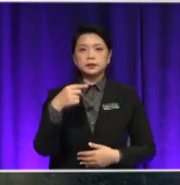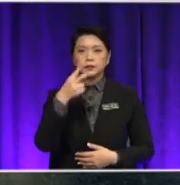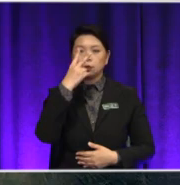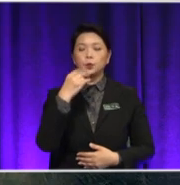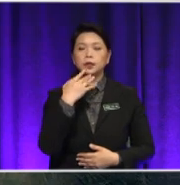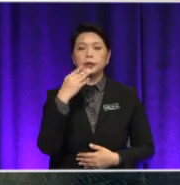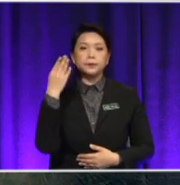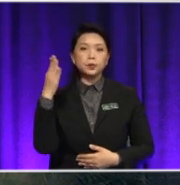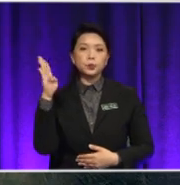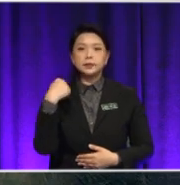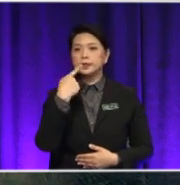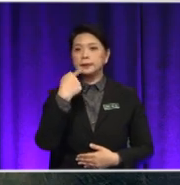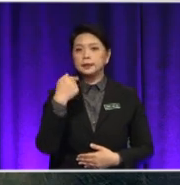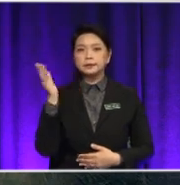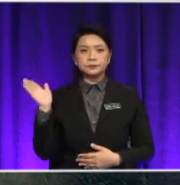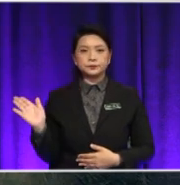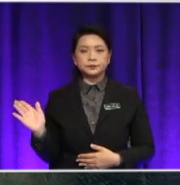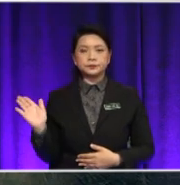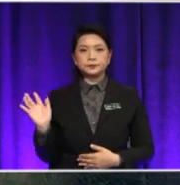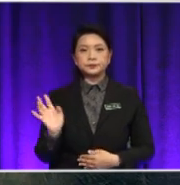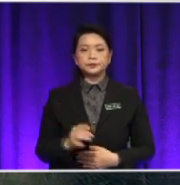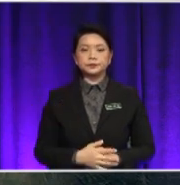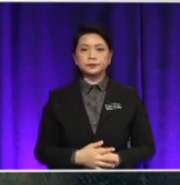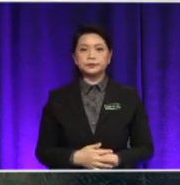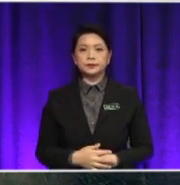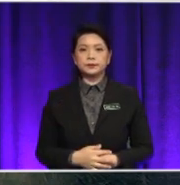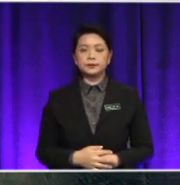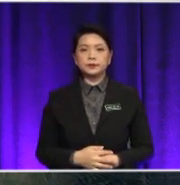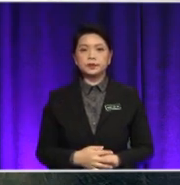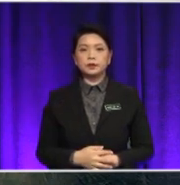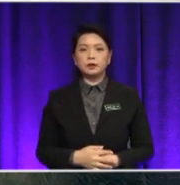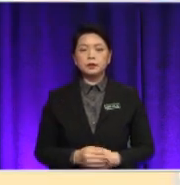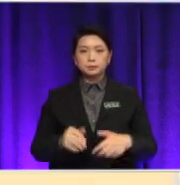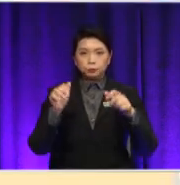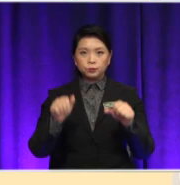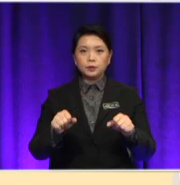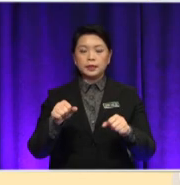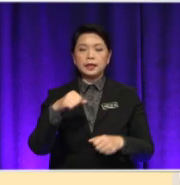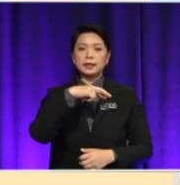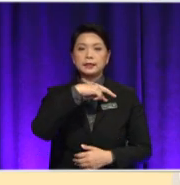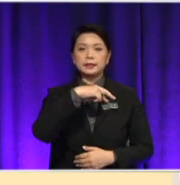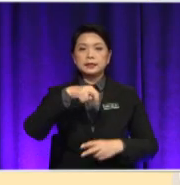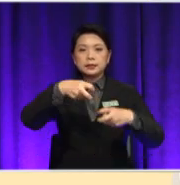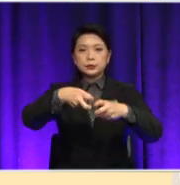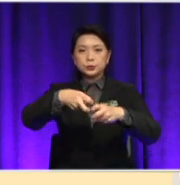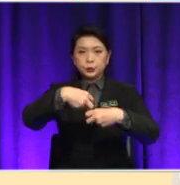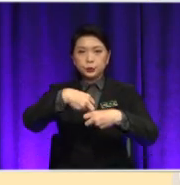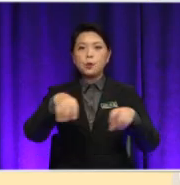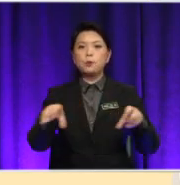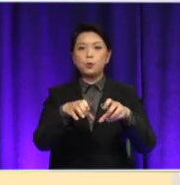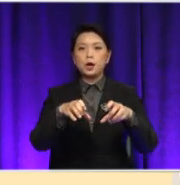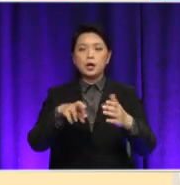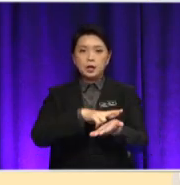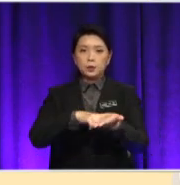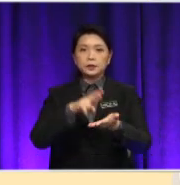biru? Warna biru siapa? Okey, Dania. Okey, Dania. Boleh tak kaki tersilio ni kita buat prosedur rice ataupun rawatan rice,